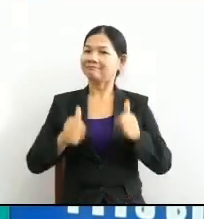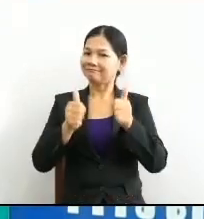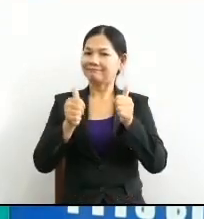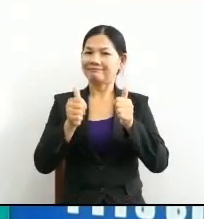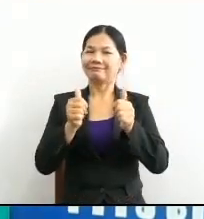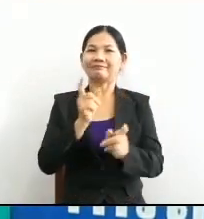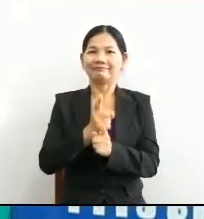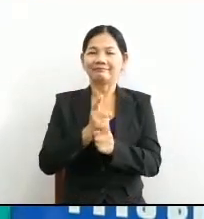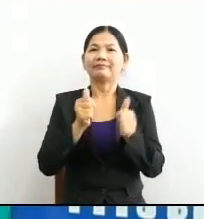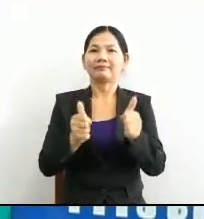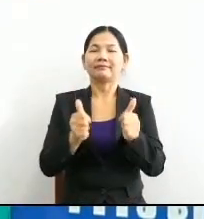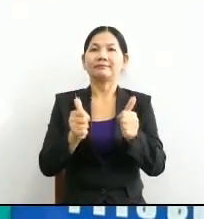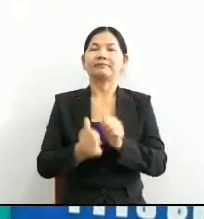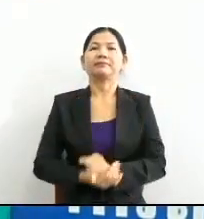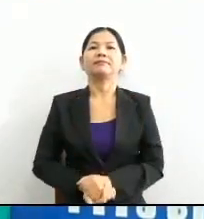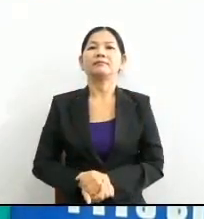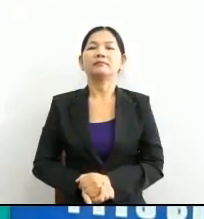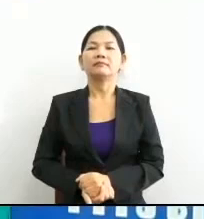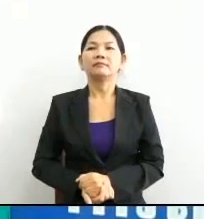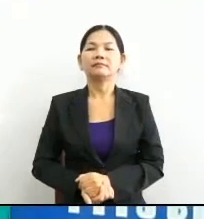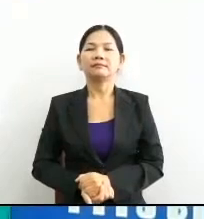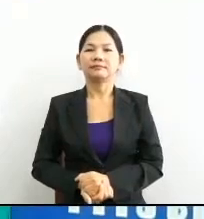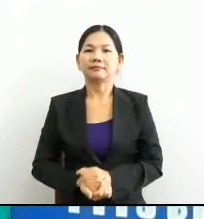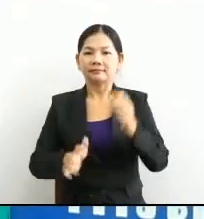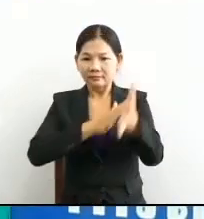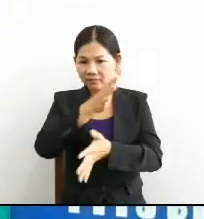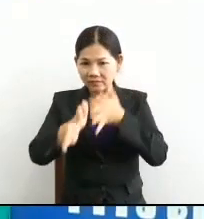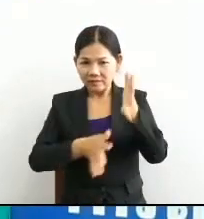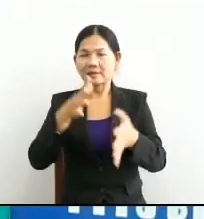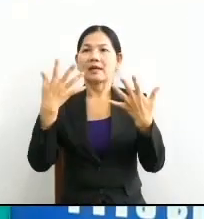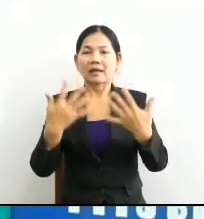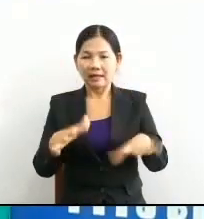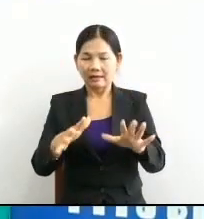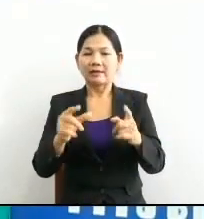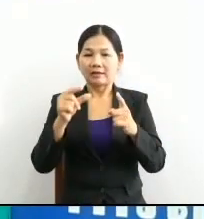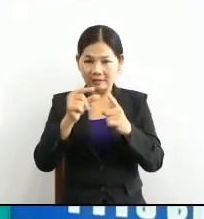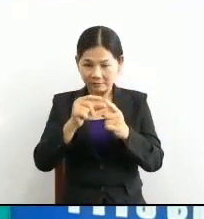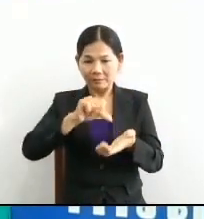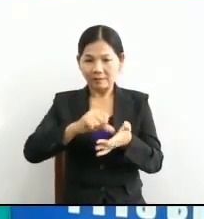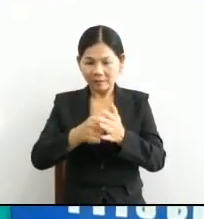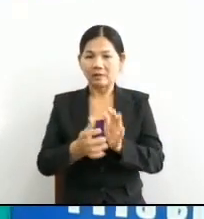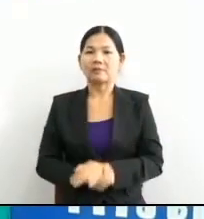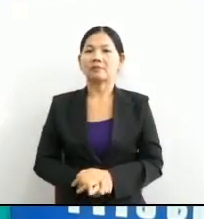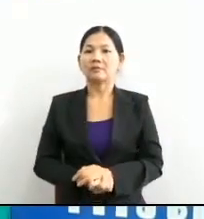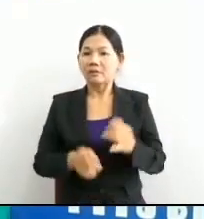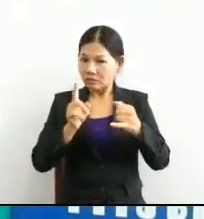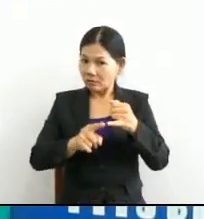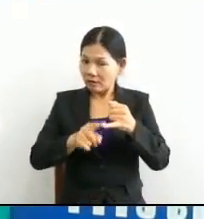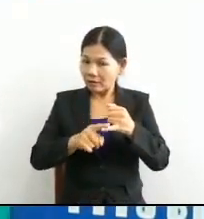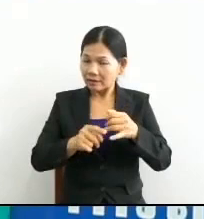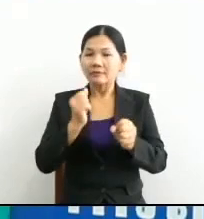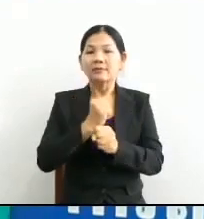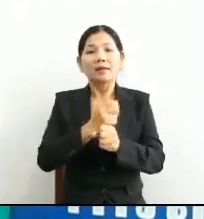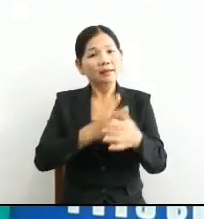cha lỡ nè con lỡ nè cha chẳng dừng mà ăn được rồi hết tình nâng về vắt chân nạ sạp ở lớp lên ban chậm lại mình tiếp trong cào này khổ ai con